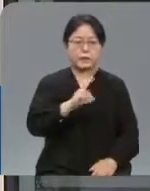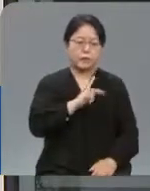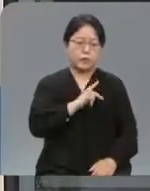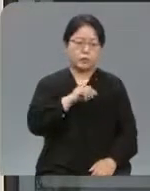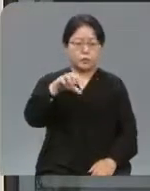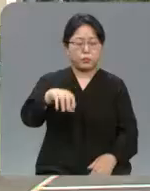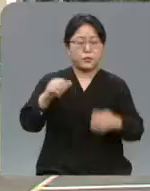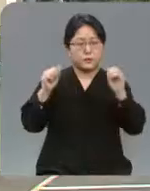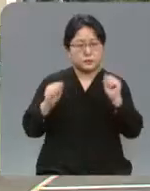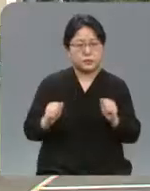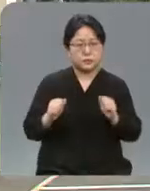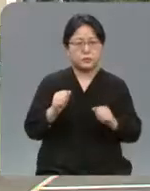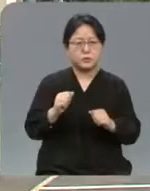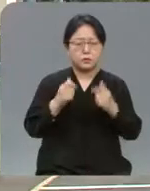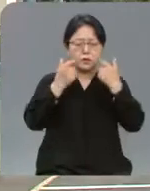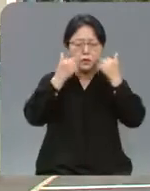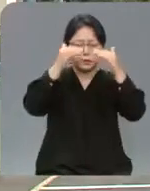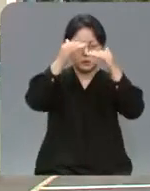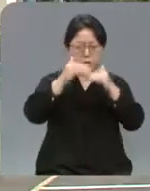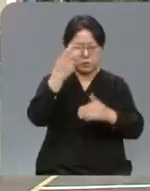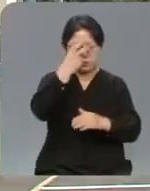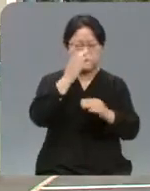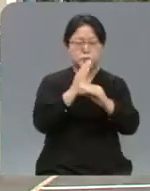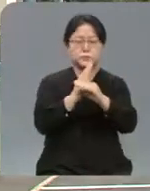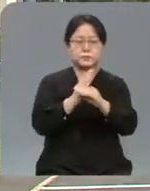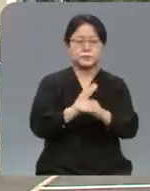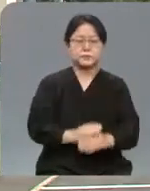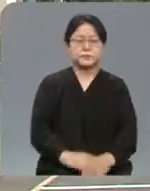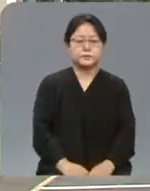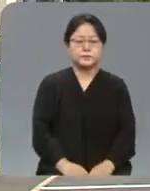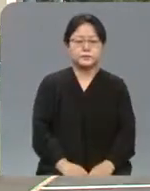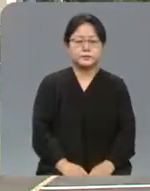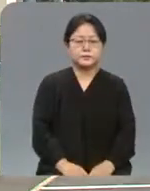있었던 것으로 보고 정확한 경위를 조사하고 있습니다